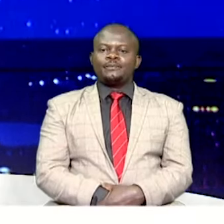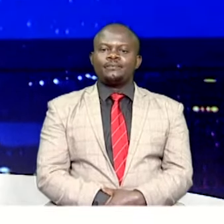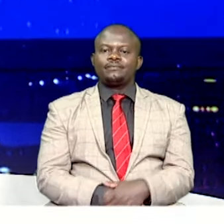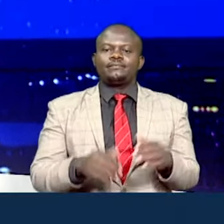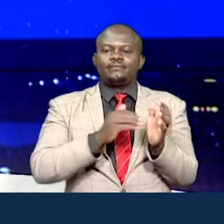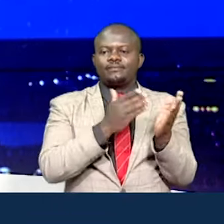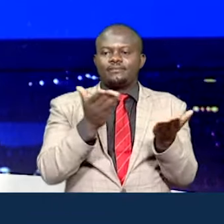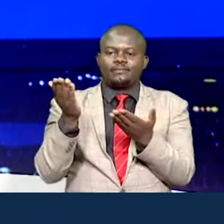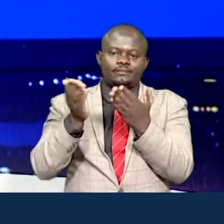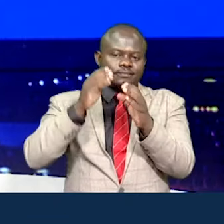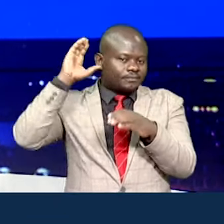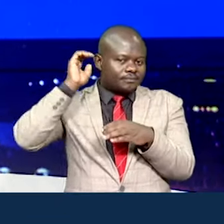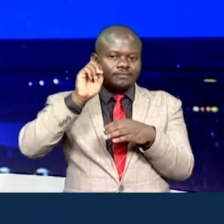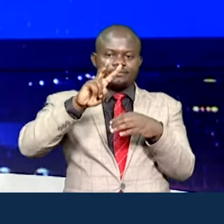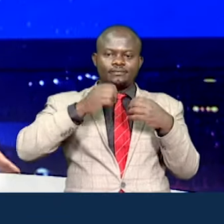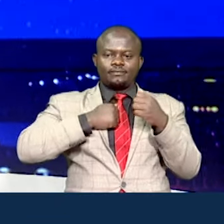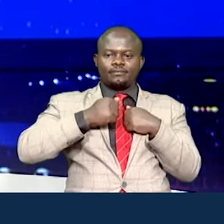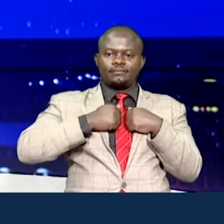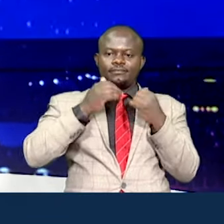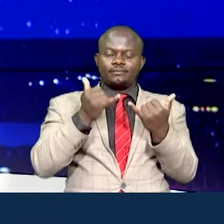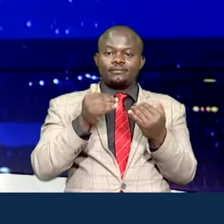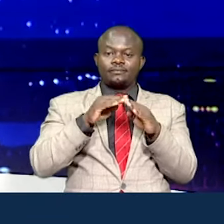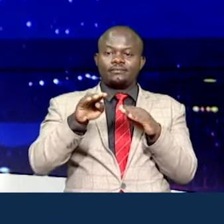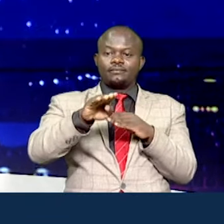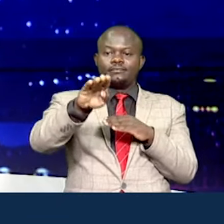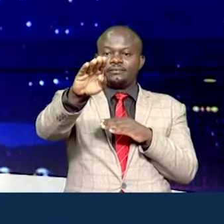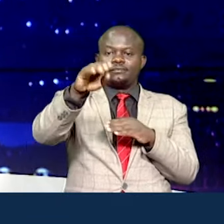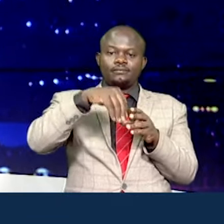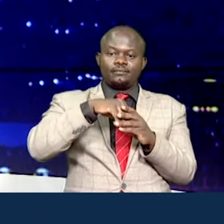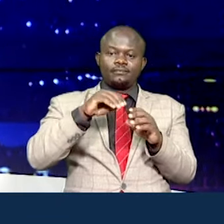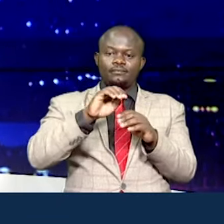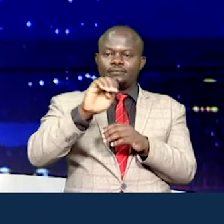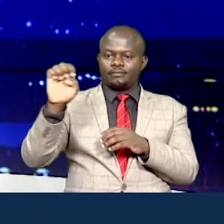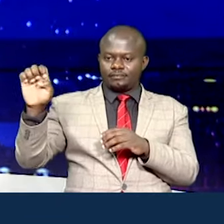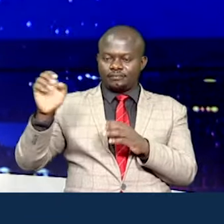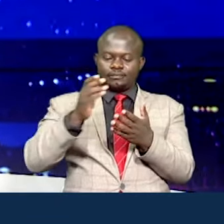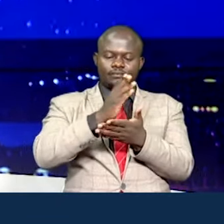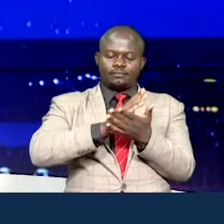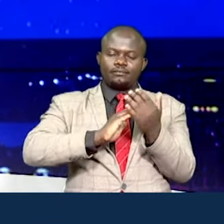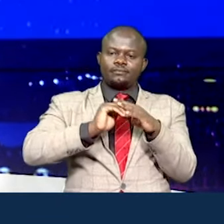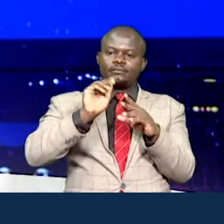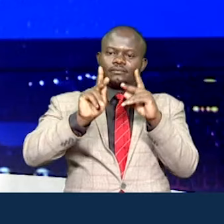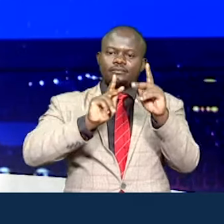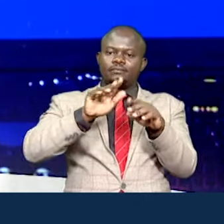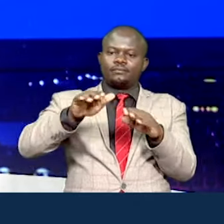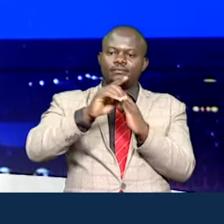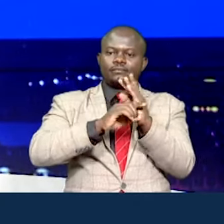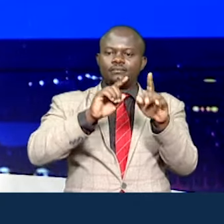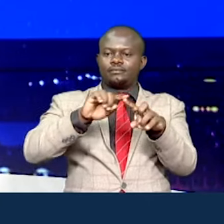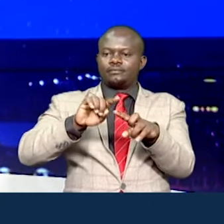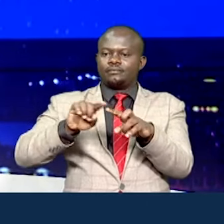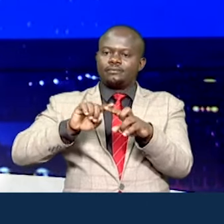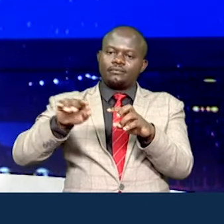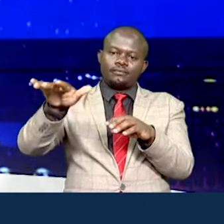Kongiye kwa ikaze makuru ya televiziyo y'u Rwanda, reka twerekeza no mu ntara y'Iburasirazuba, aho bamwe mu baturage b'uturere dutandukanye tugize iyo